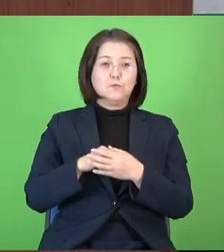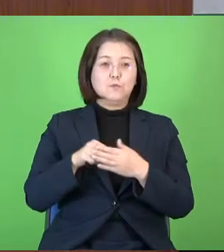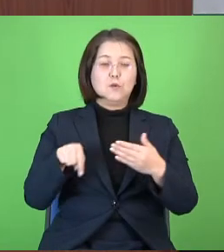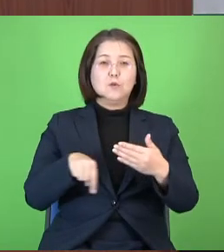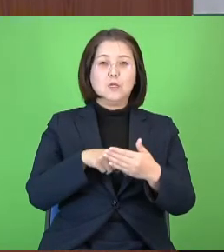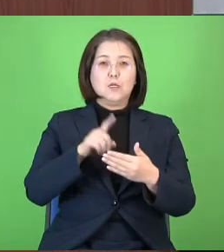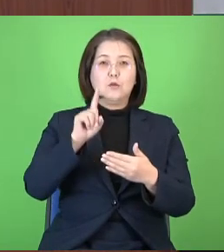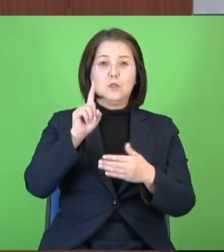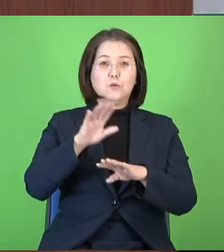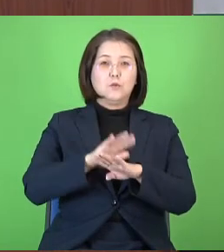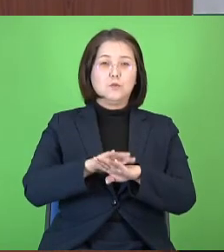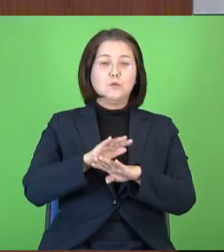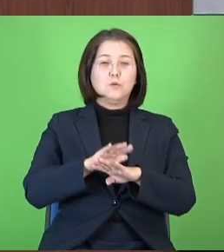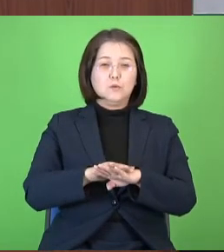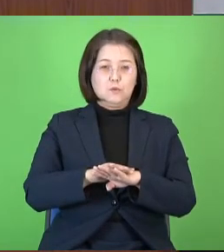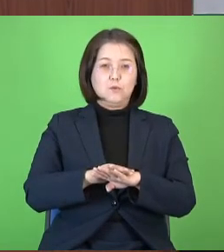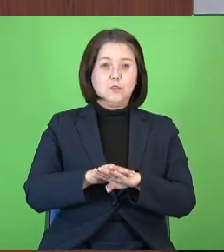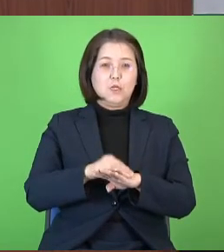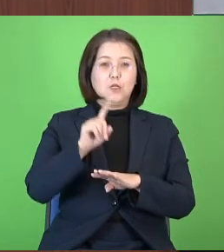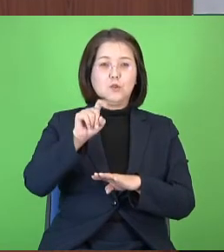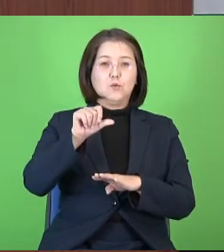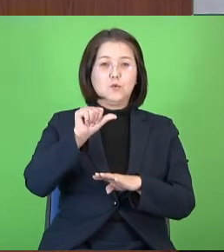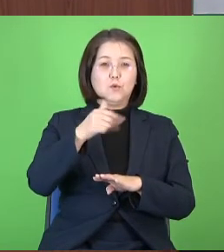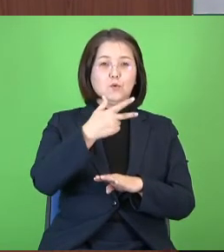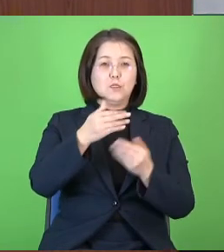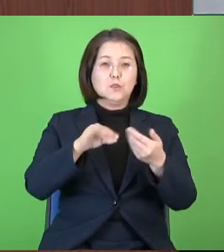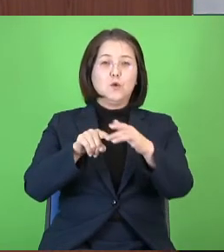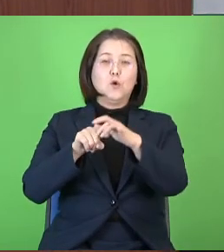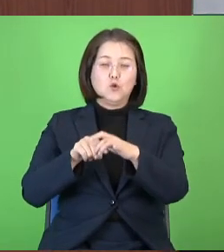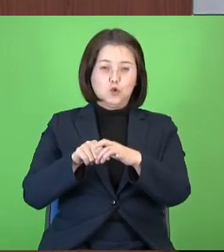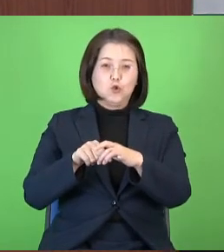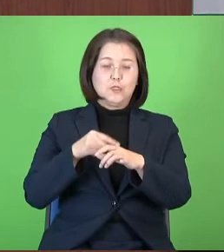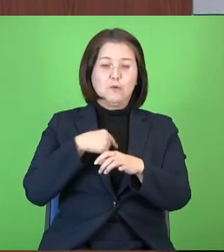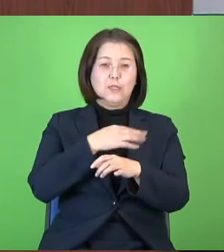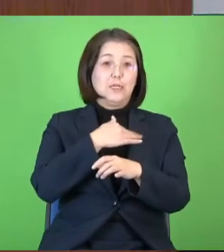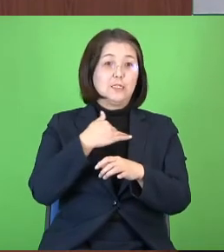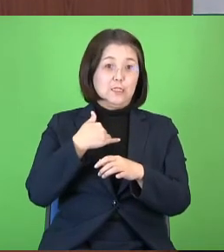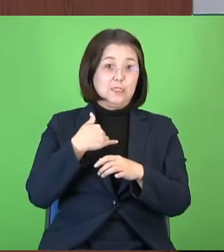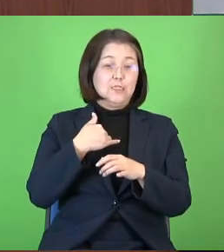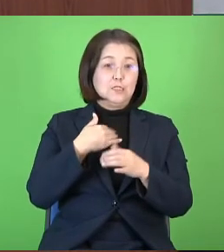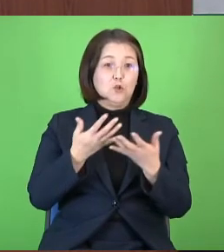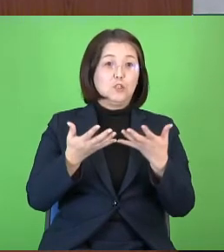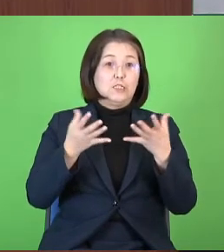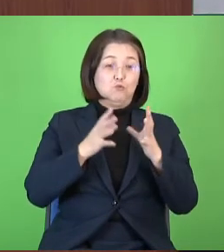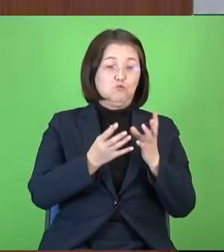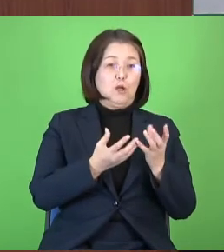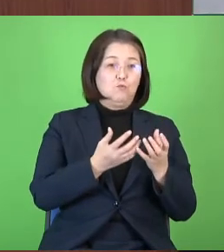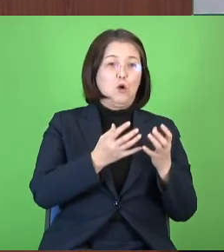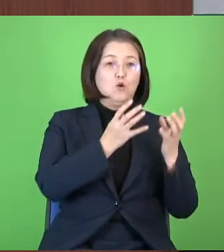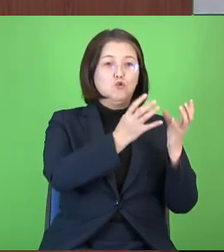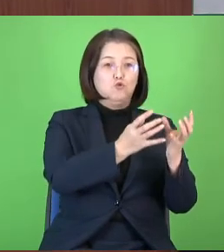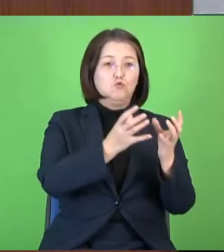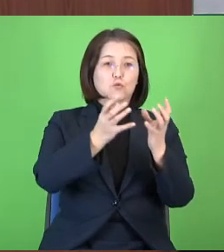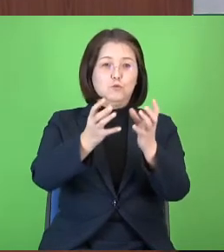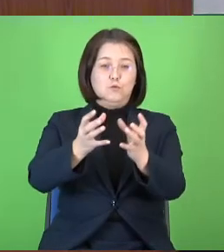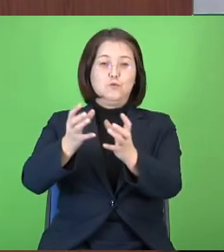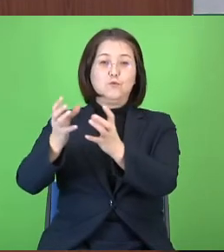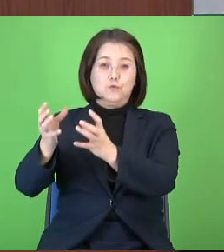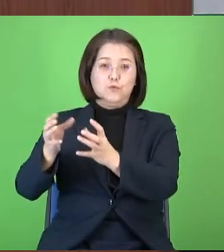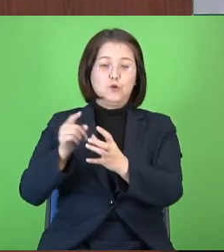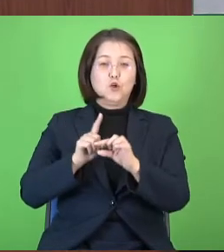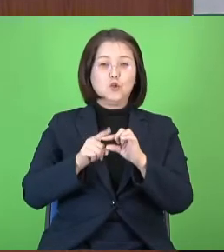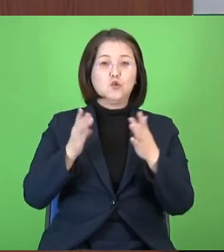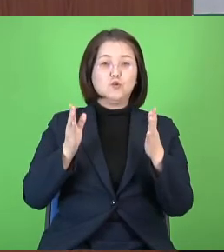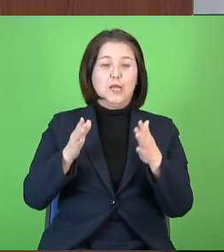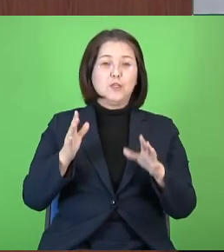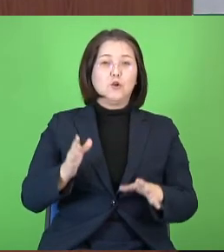的な施策を検討し例は4年度予算に反映させていくという流れで考えていますがその